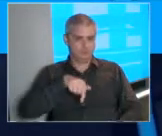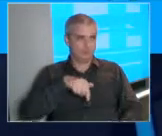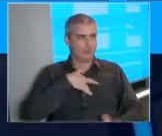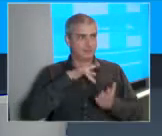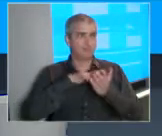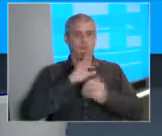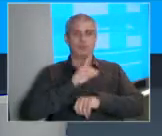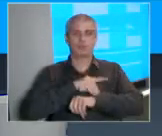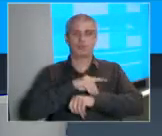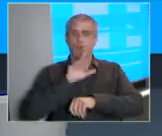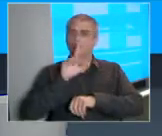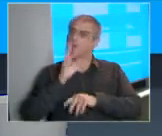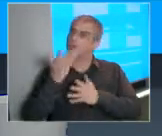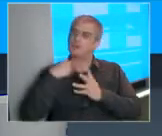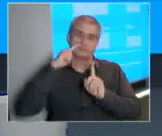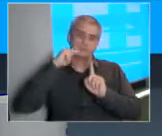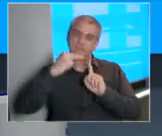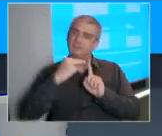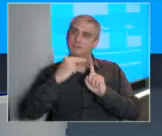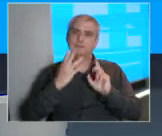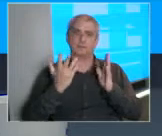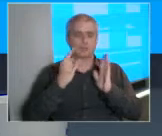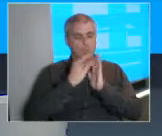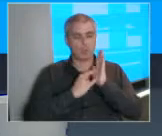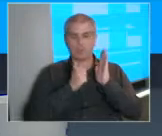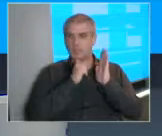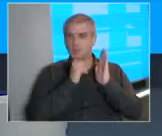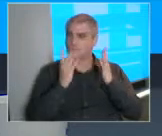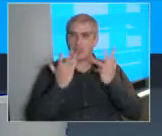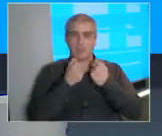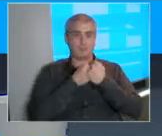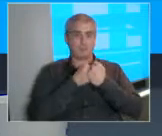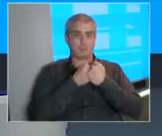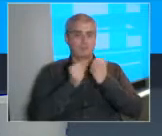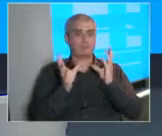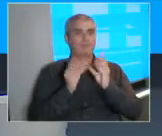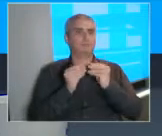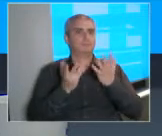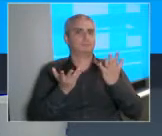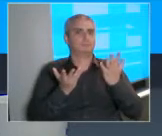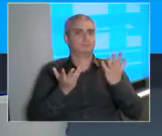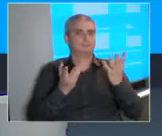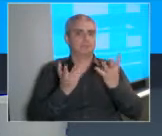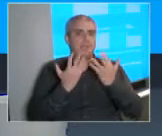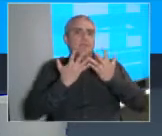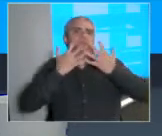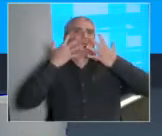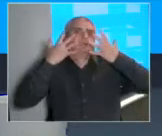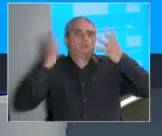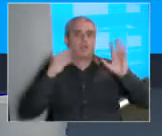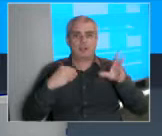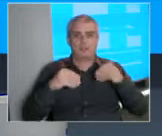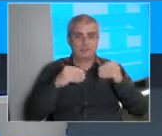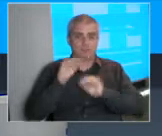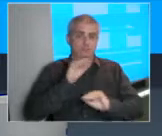נמצא איתנו דוקטור טואן, כדי לתת לנו איזושהי זווית על חקיקה ירוקה, איך מתמודדים באמת עם ייצור הכמויות האדירות האלה של